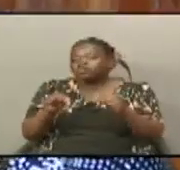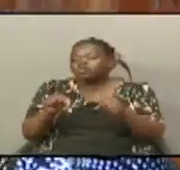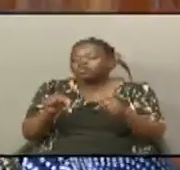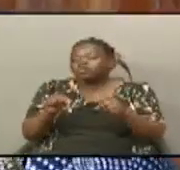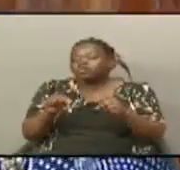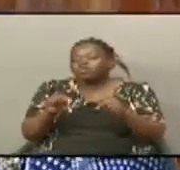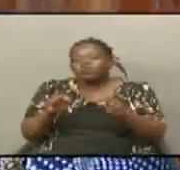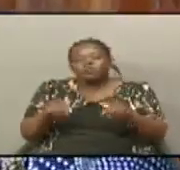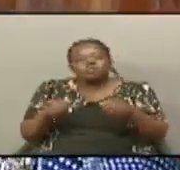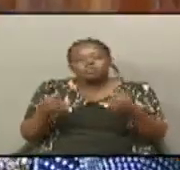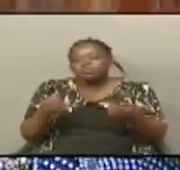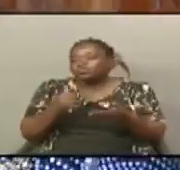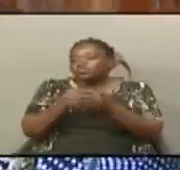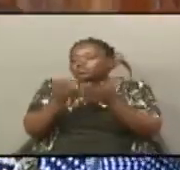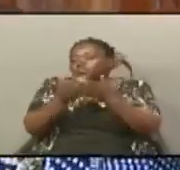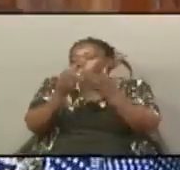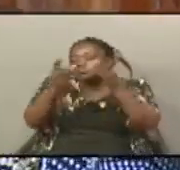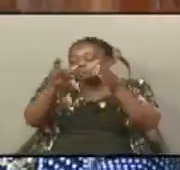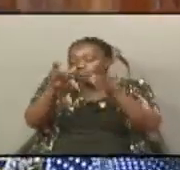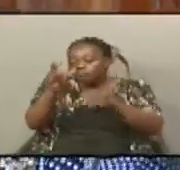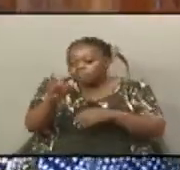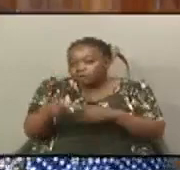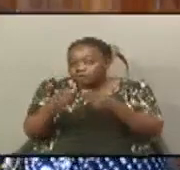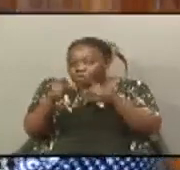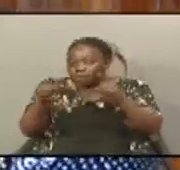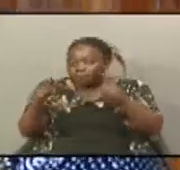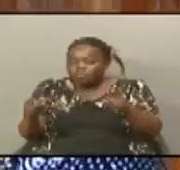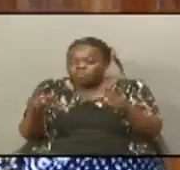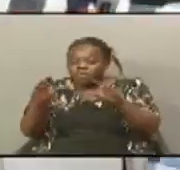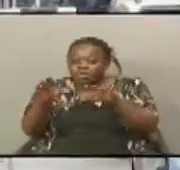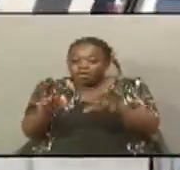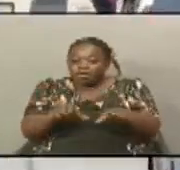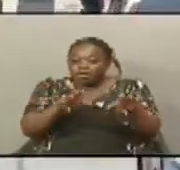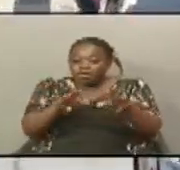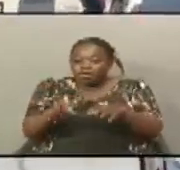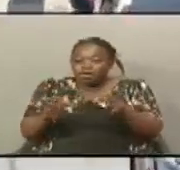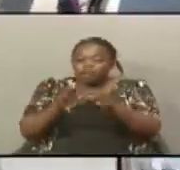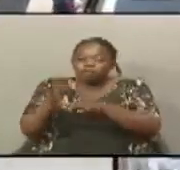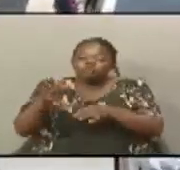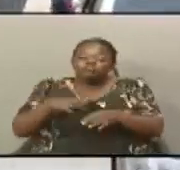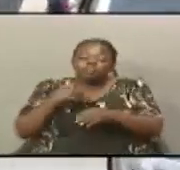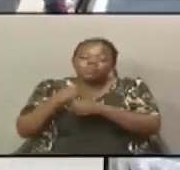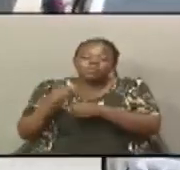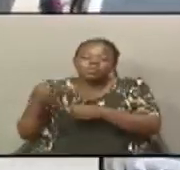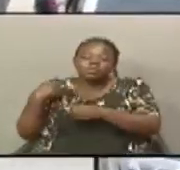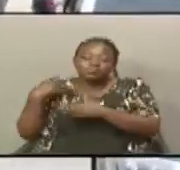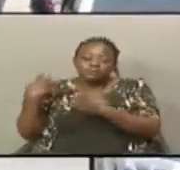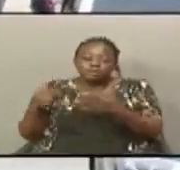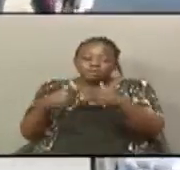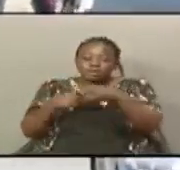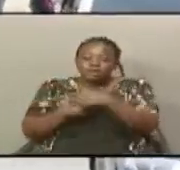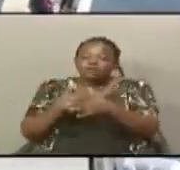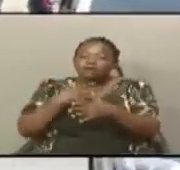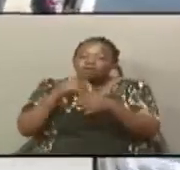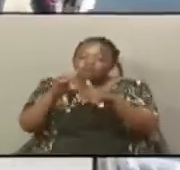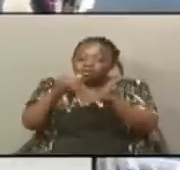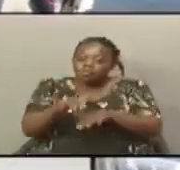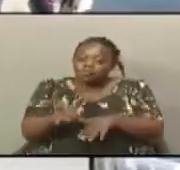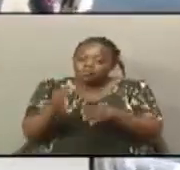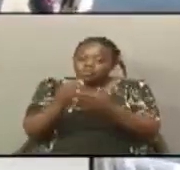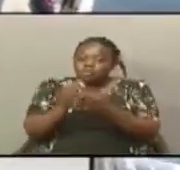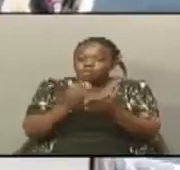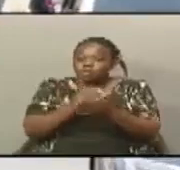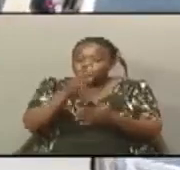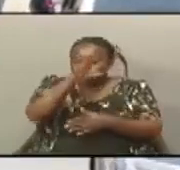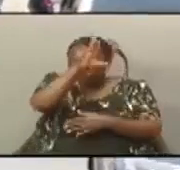help anyone but disturb the soul of my dear sister. Kyokka n'abakulira ebyobuwangwa baagala bamweziikire nti kuba abadde mu